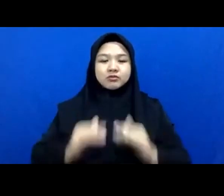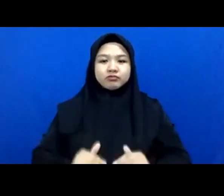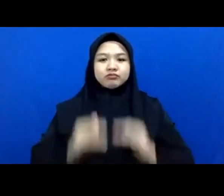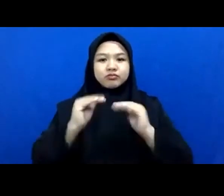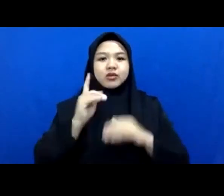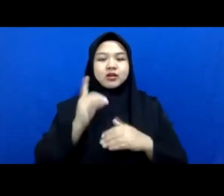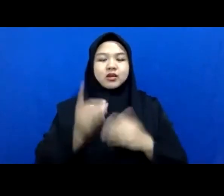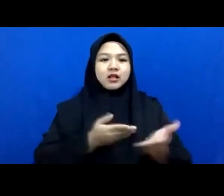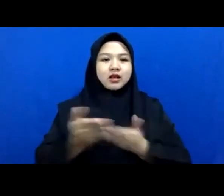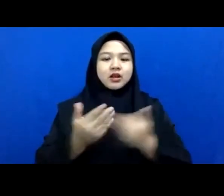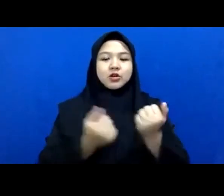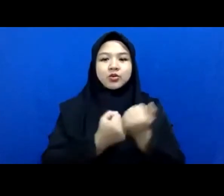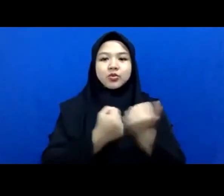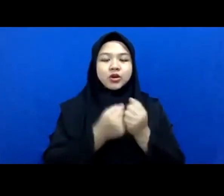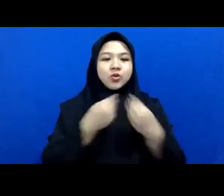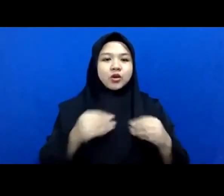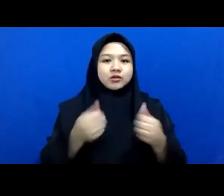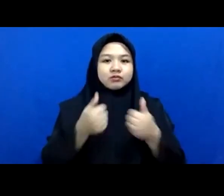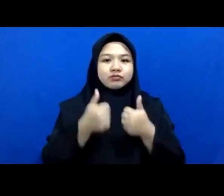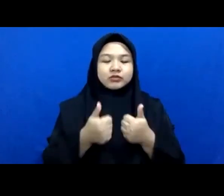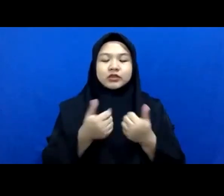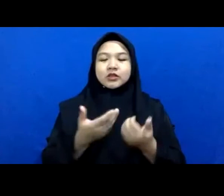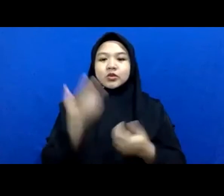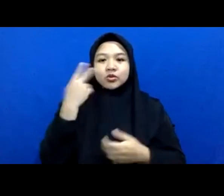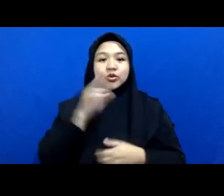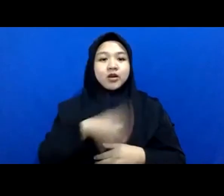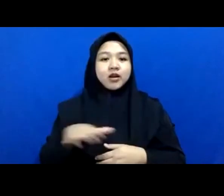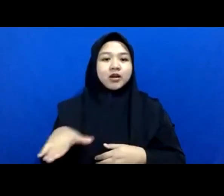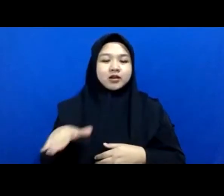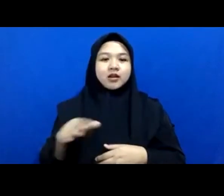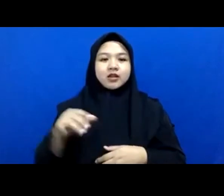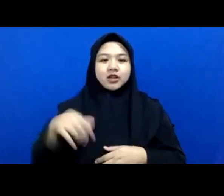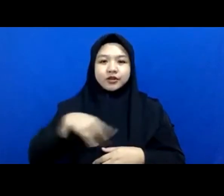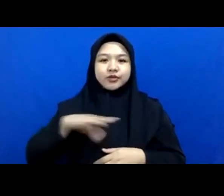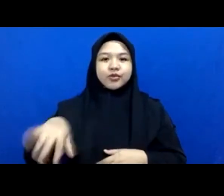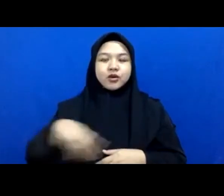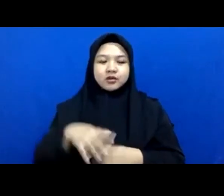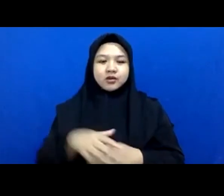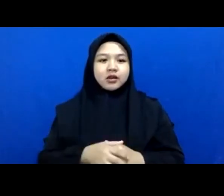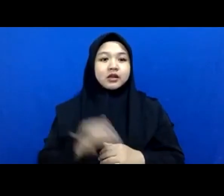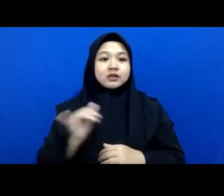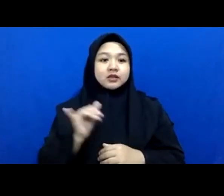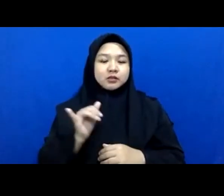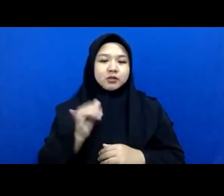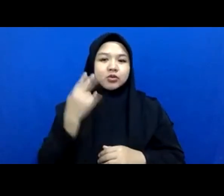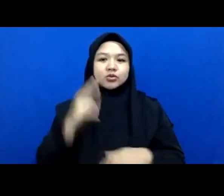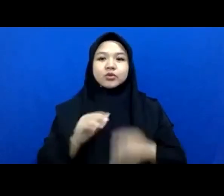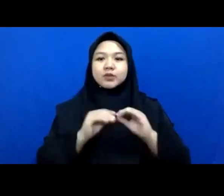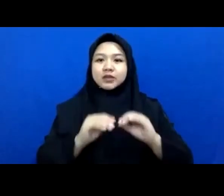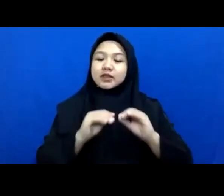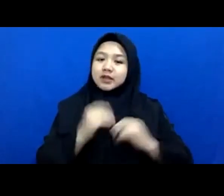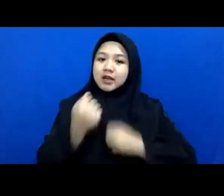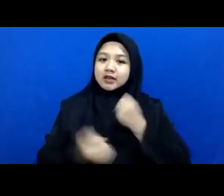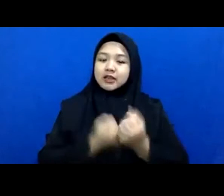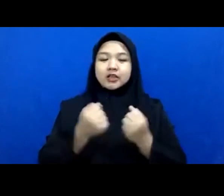layanan serta dukungan yang berkualitas lebih tinggi kepada anak-anak dan keluarga. Begitu pula dalam konteks pendidikan untuk kegiatan